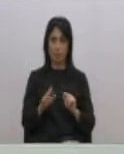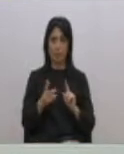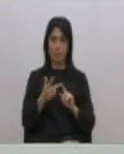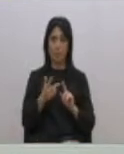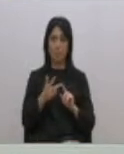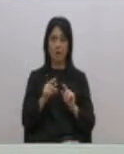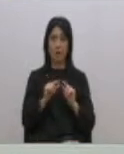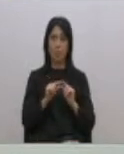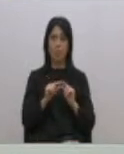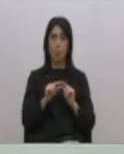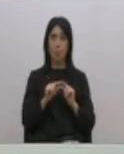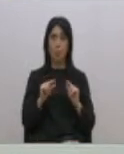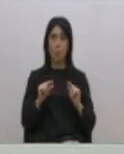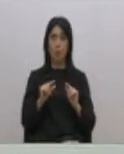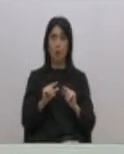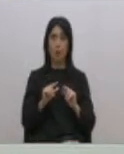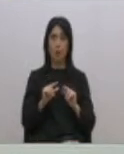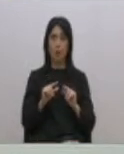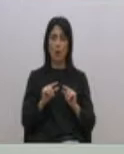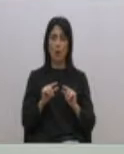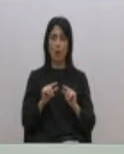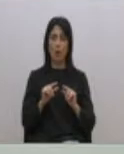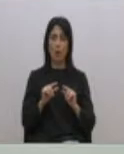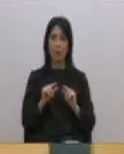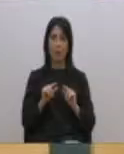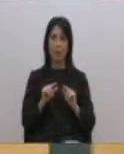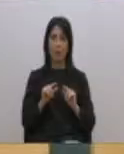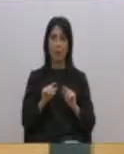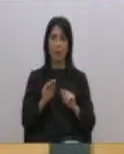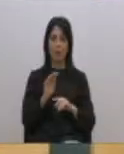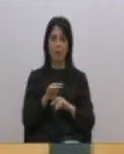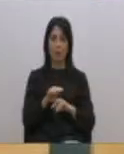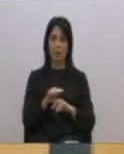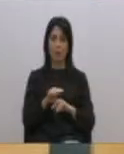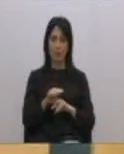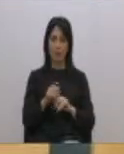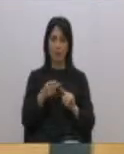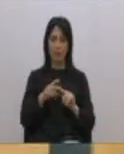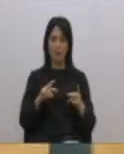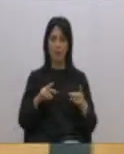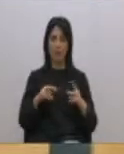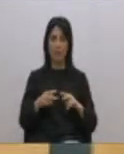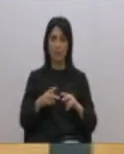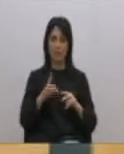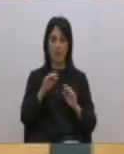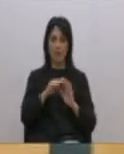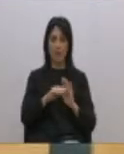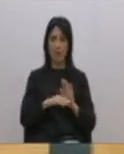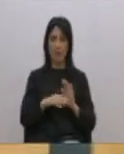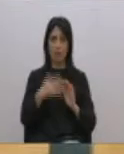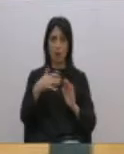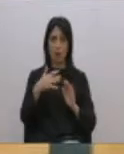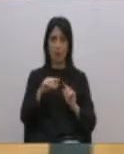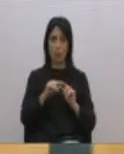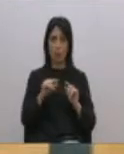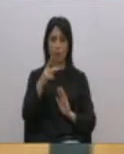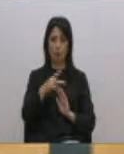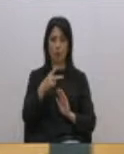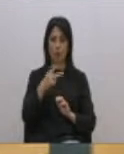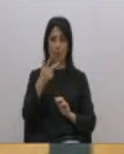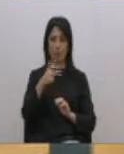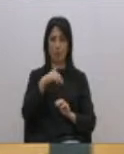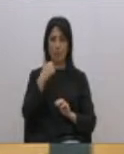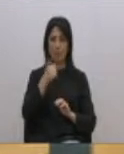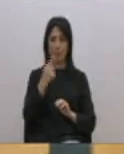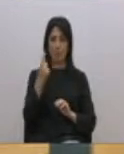mesame mukhshi da ak aris rom ეს სულელება რეგლამენტის 50-ე პუნქტი ამი